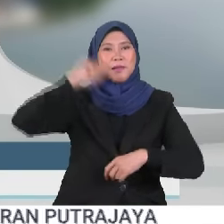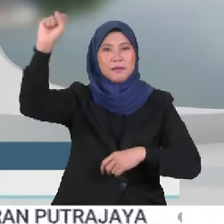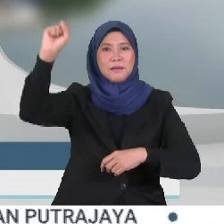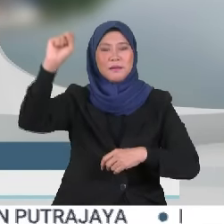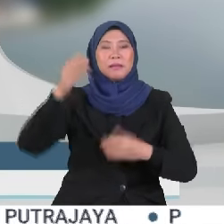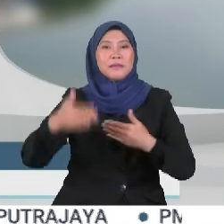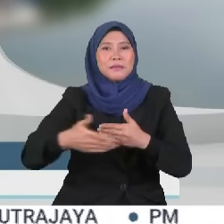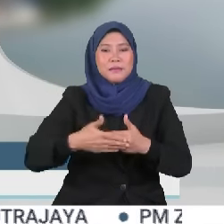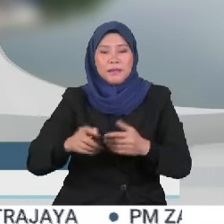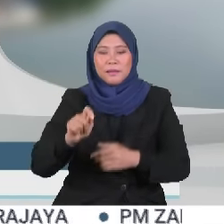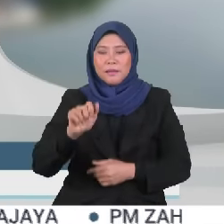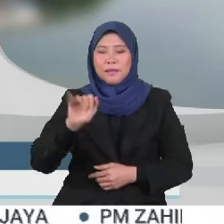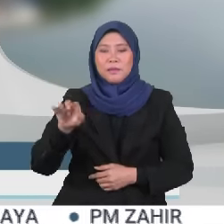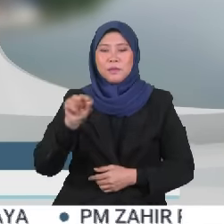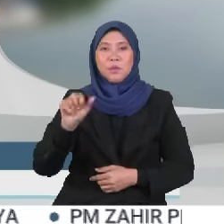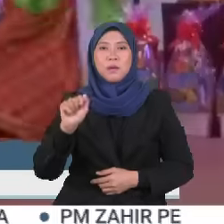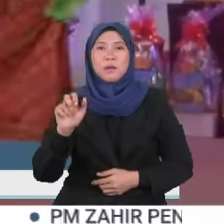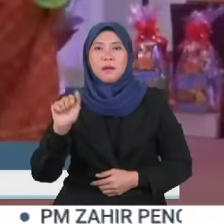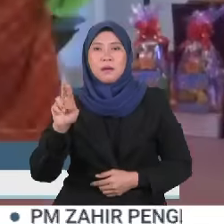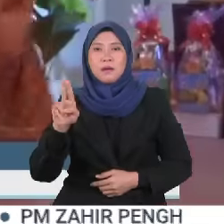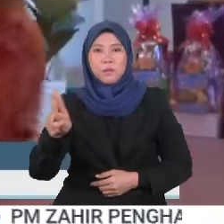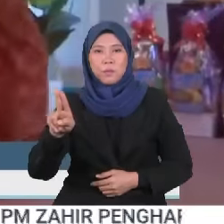jadikan di Balai Tanjung harum